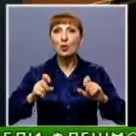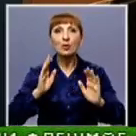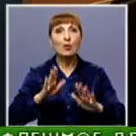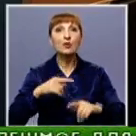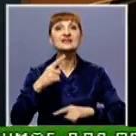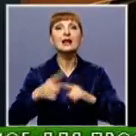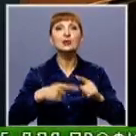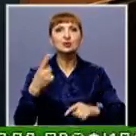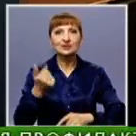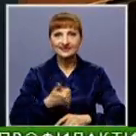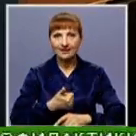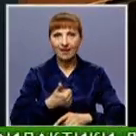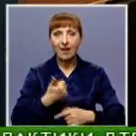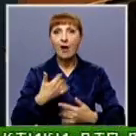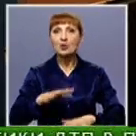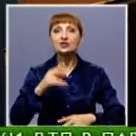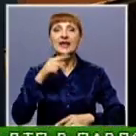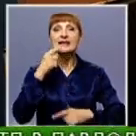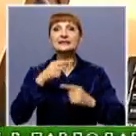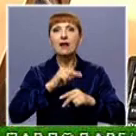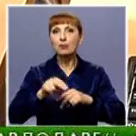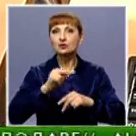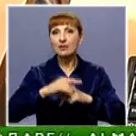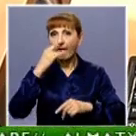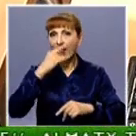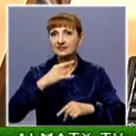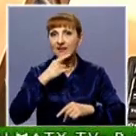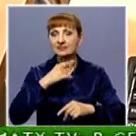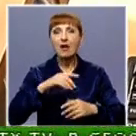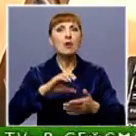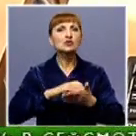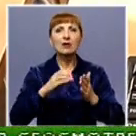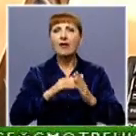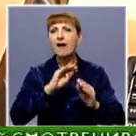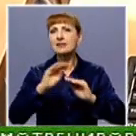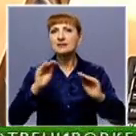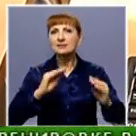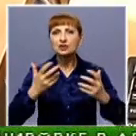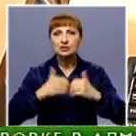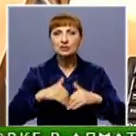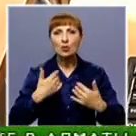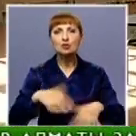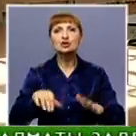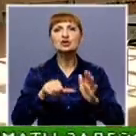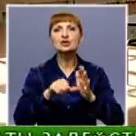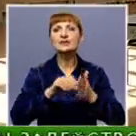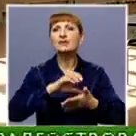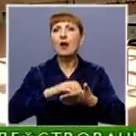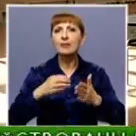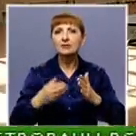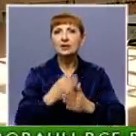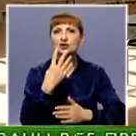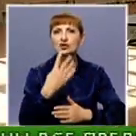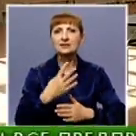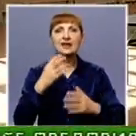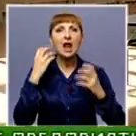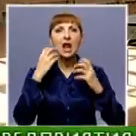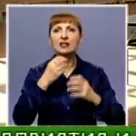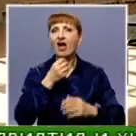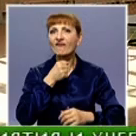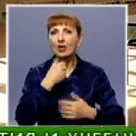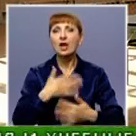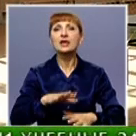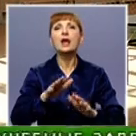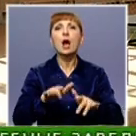уже на следующей неделе. Язык обучения казахский, классы технически оснащены. Здесь имеются 6 мультимедийных кабинетов, 4 лингофонных и столько